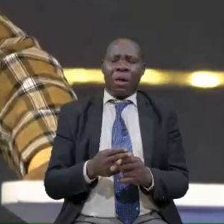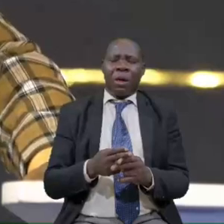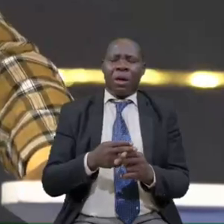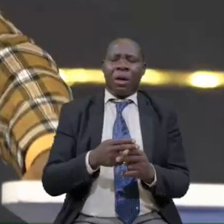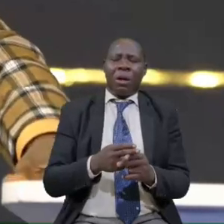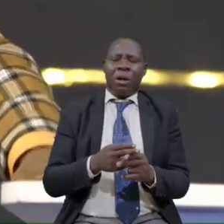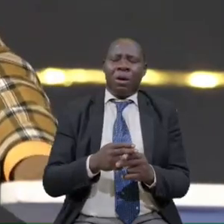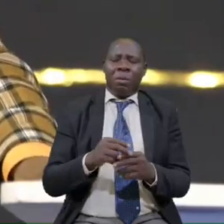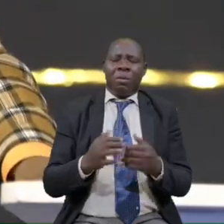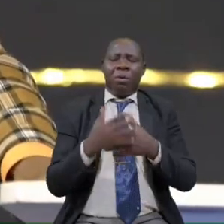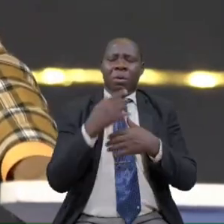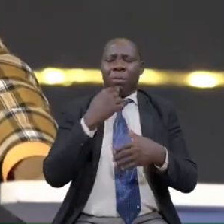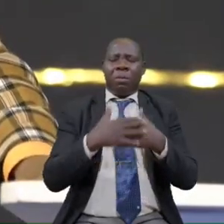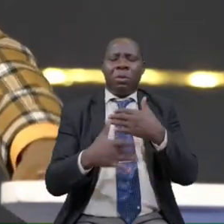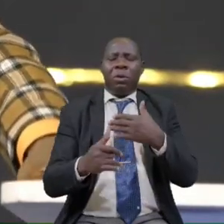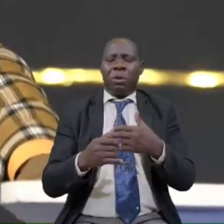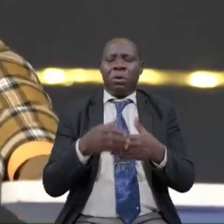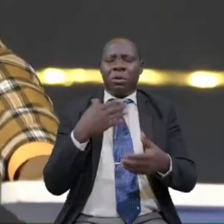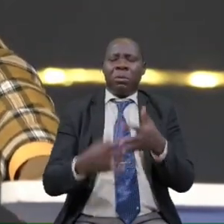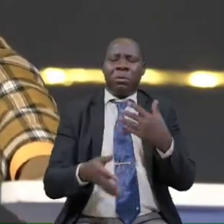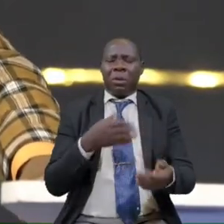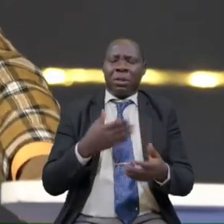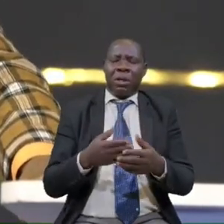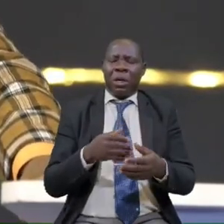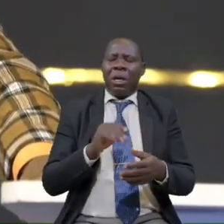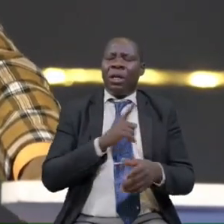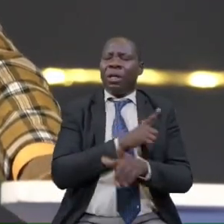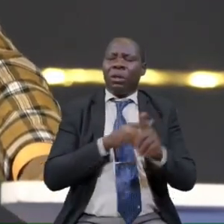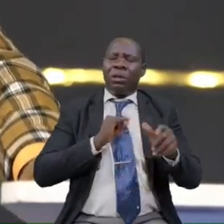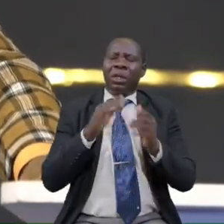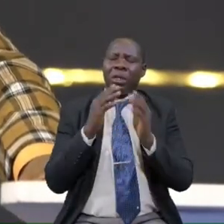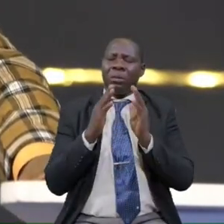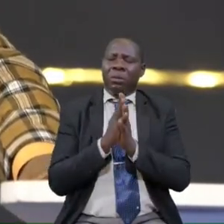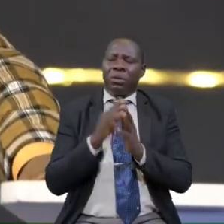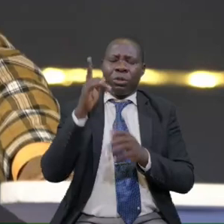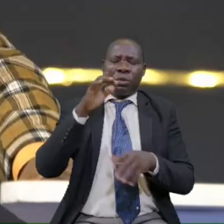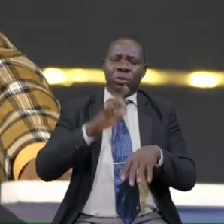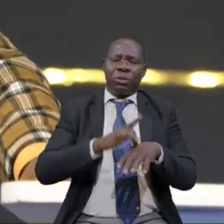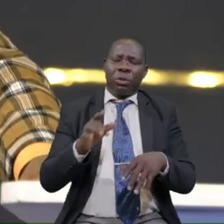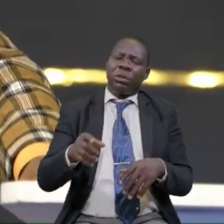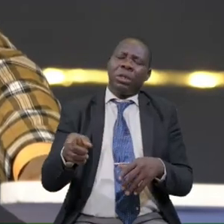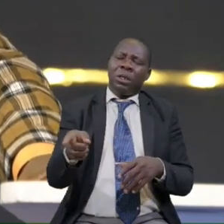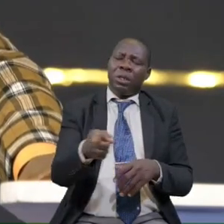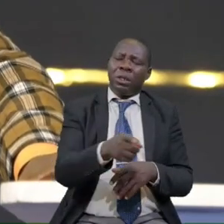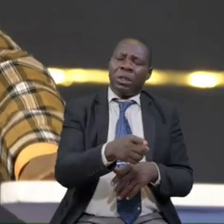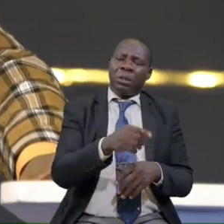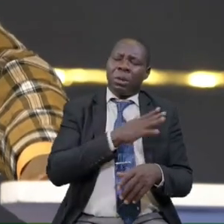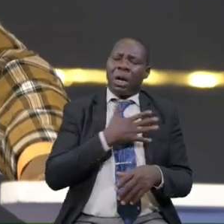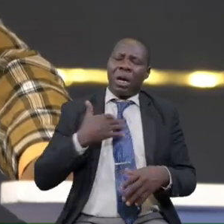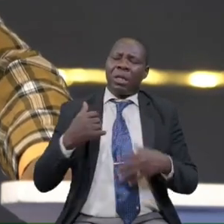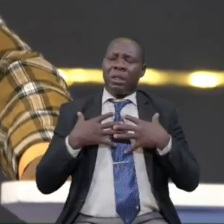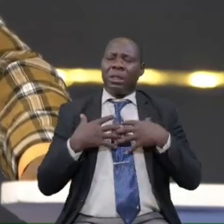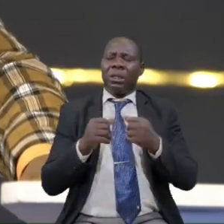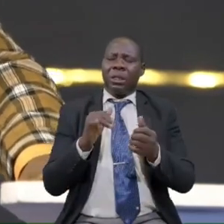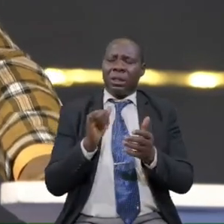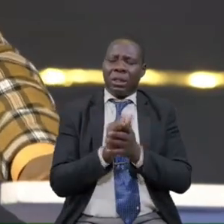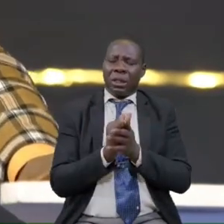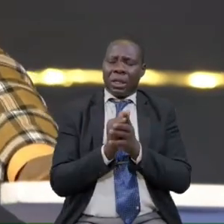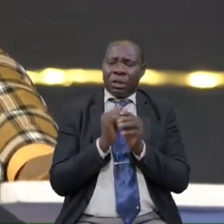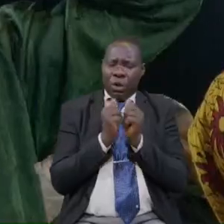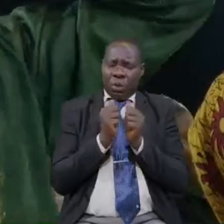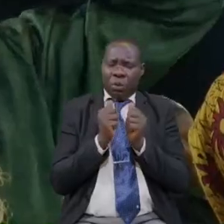La perte de sang, je prie Seigneur que tu touches ces femmes-là et que tu guérisses cette maladie